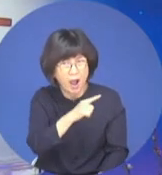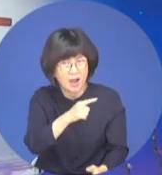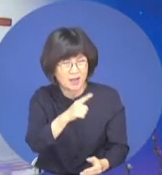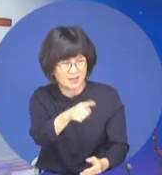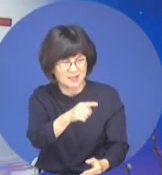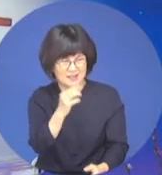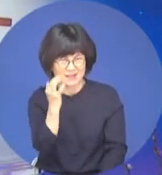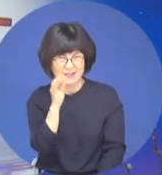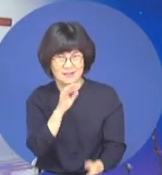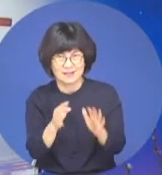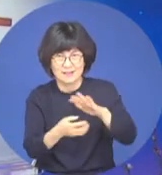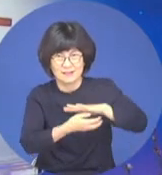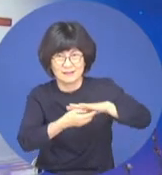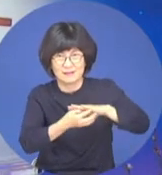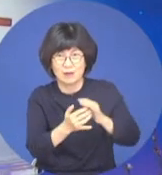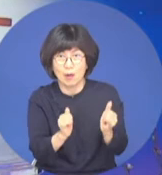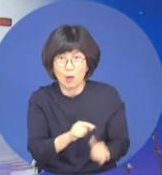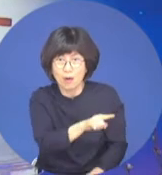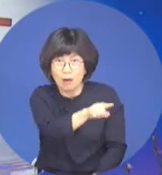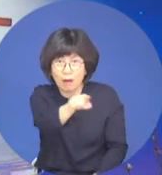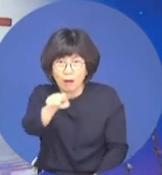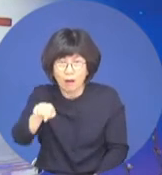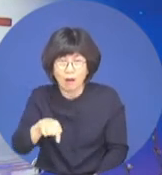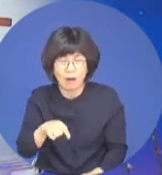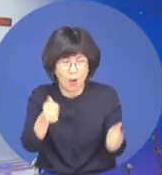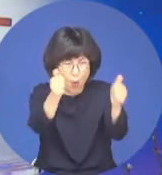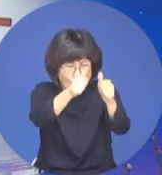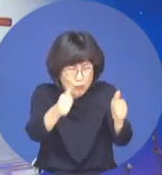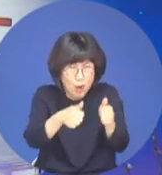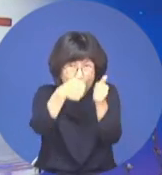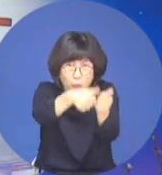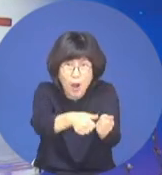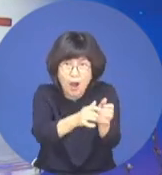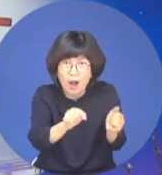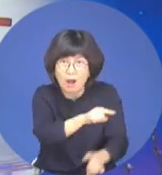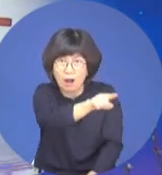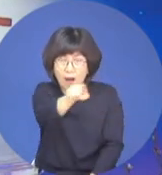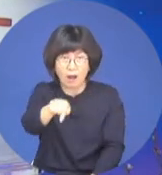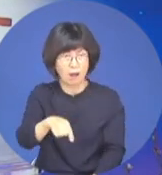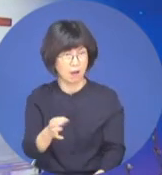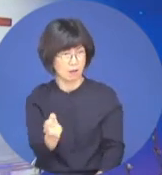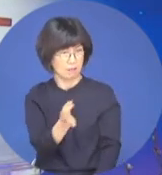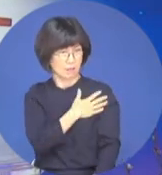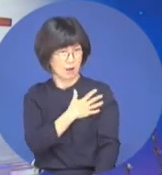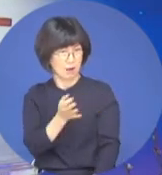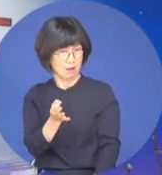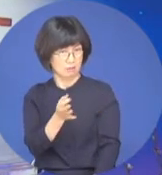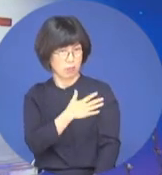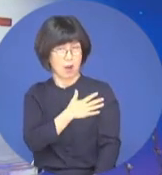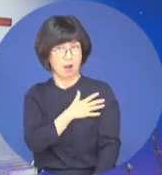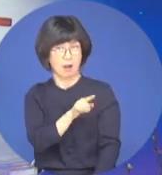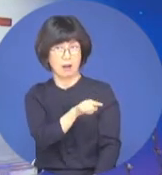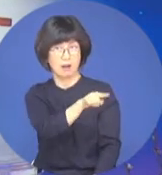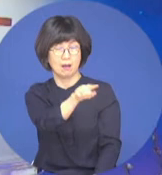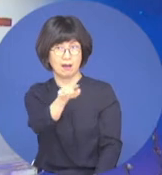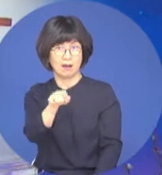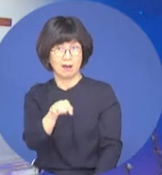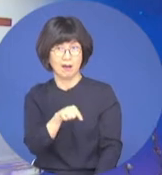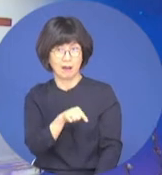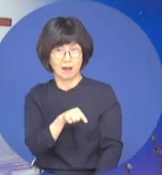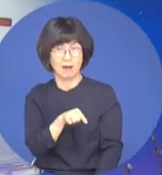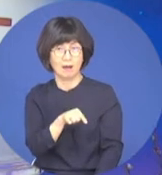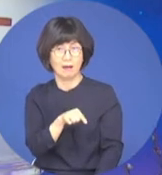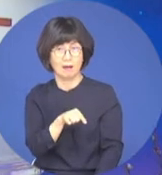그 다음에 불의를 행하고 우상을 섬기는 저들은 오히려 부자가 되고 정치 권력을 획득하고